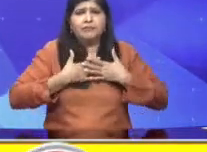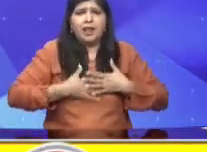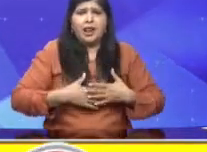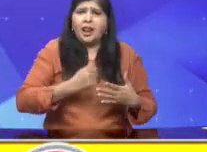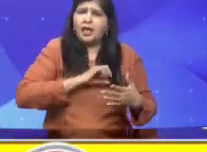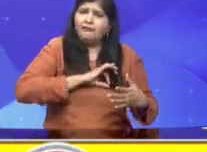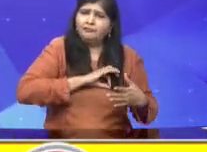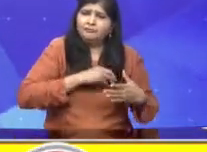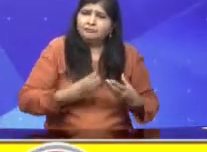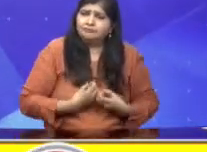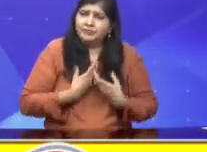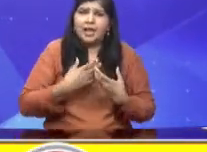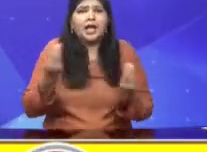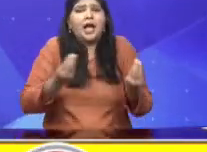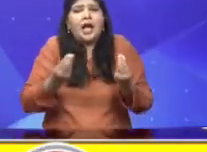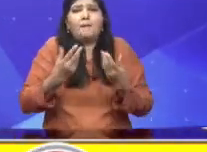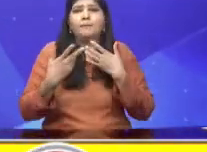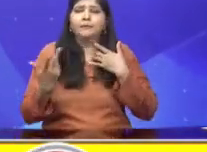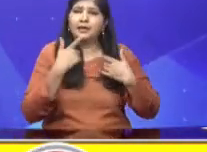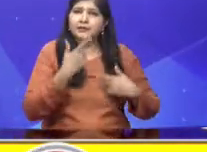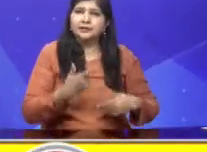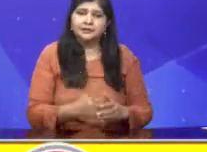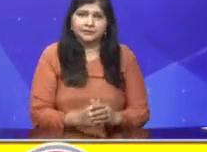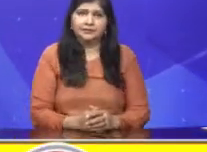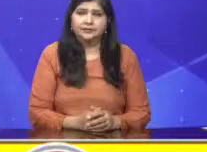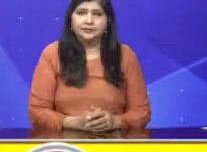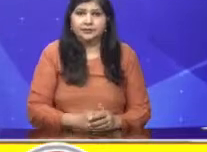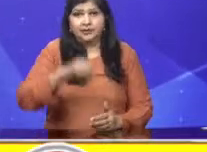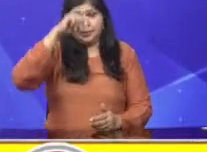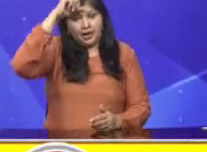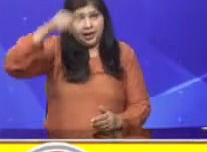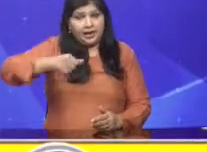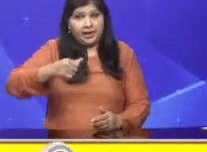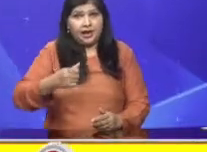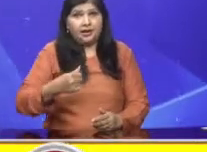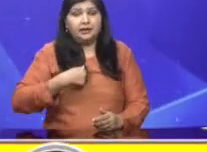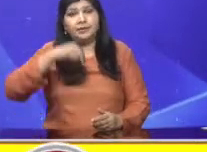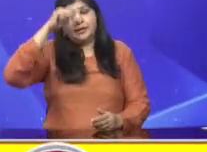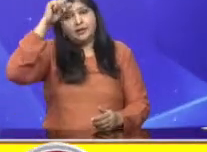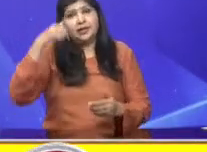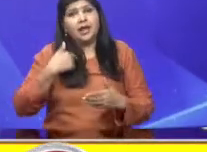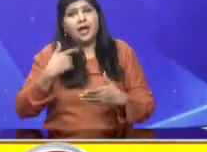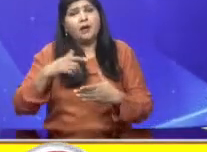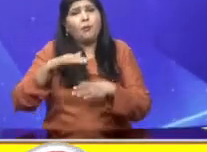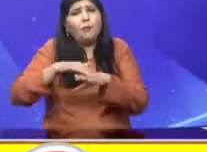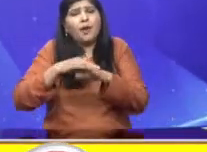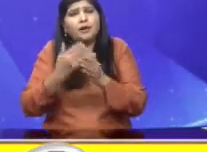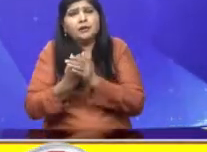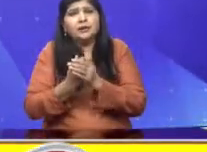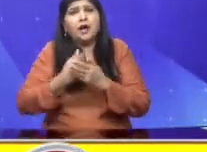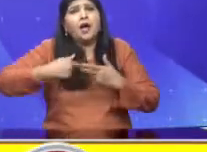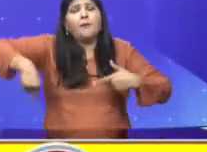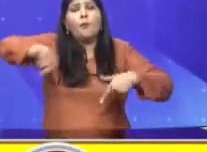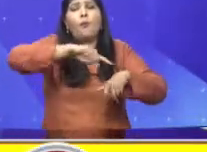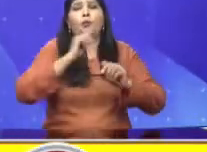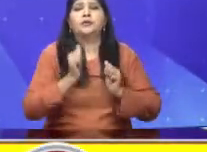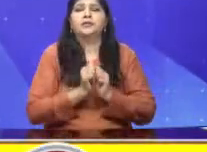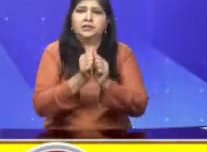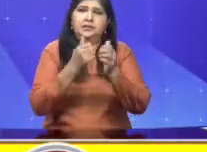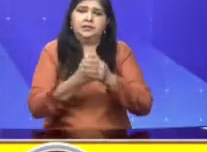भर जाना स्वाभावी की है, देश भक्ती की ये भावना हम सब को जोडती है,